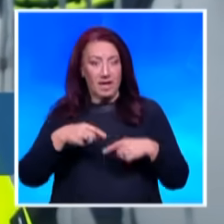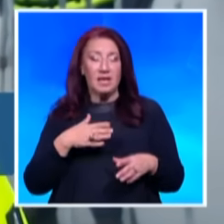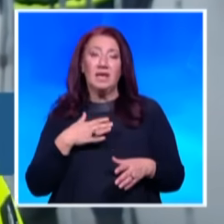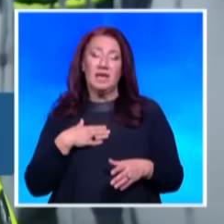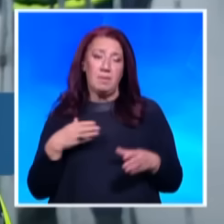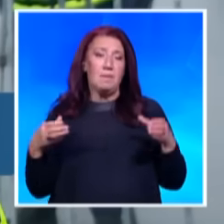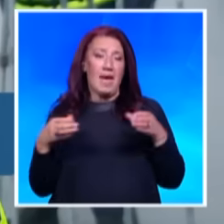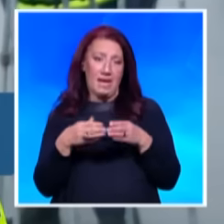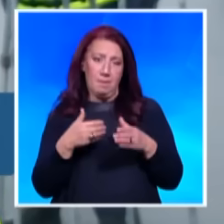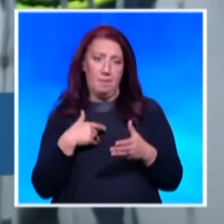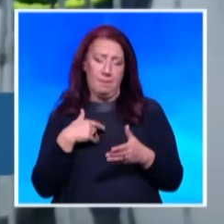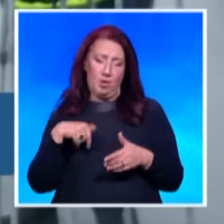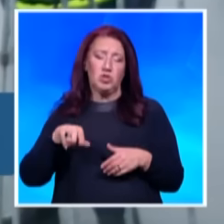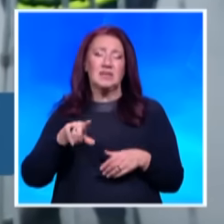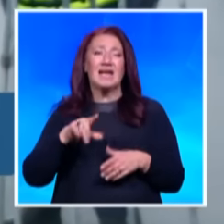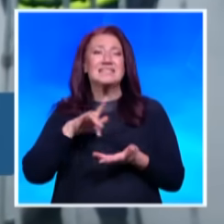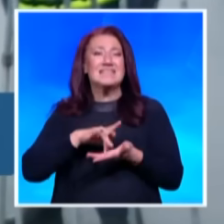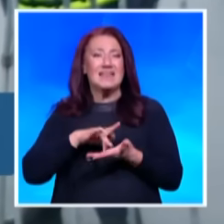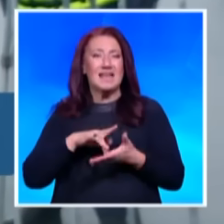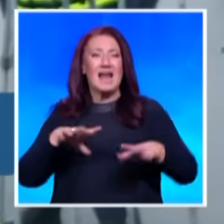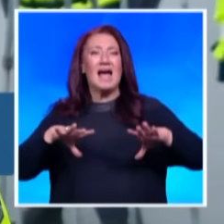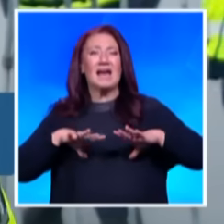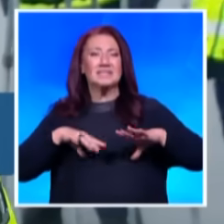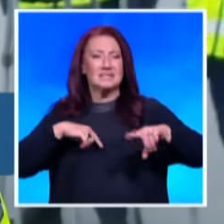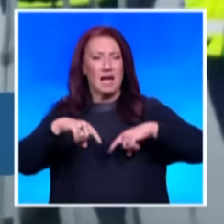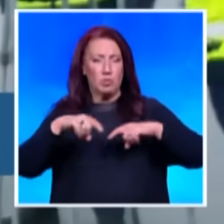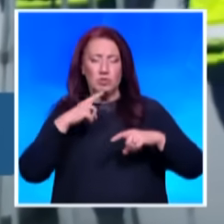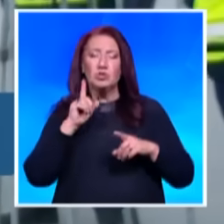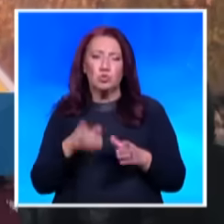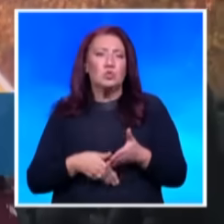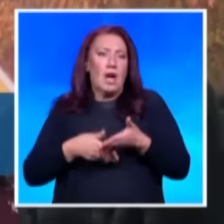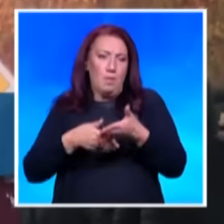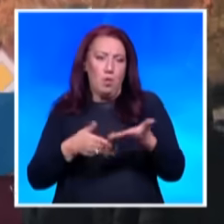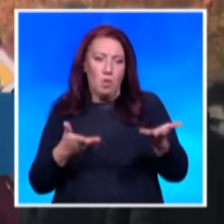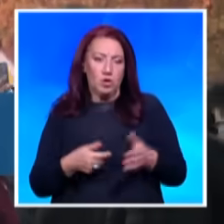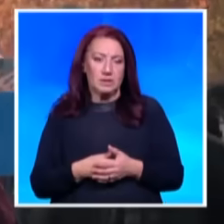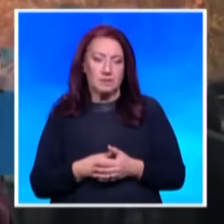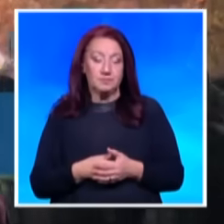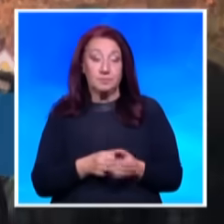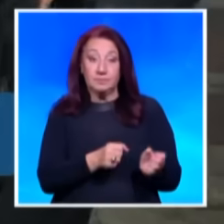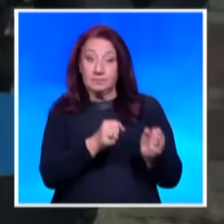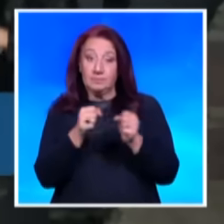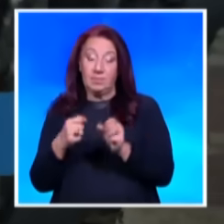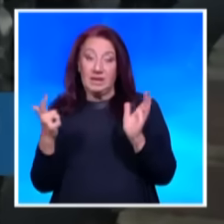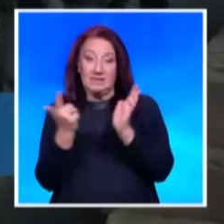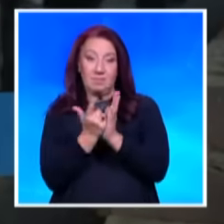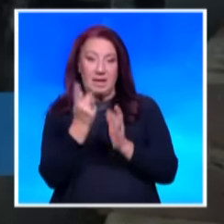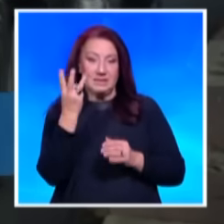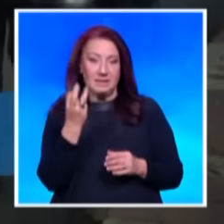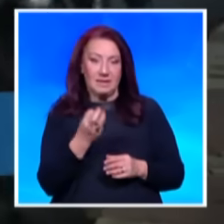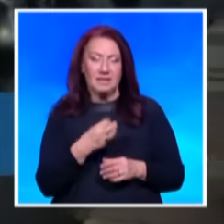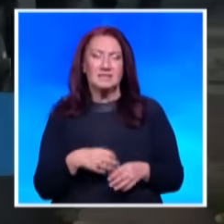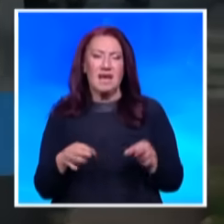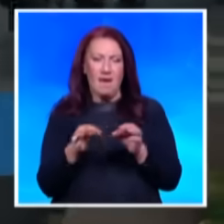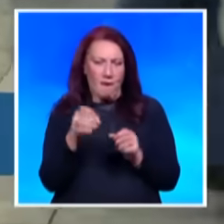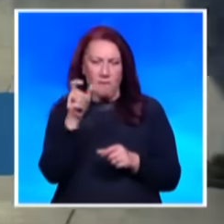градска мобилност, които да реагираме при провеждане на протеста. 17:30. Футболните